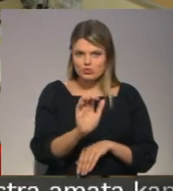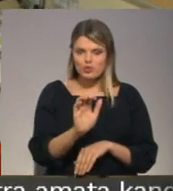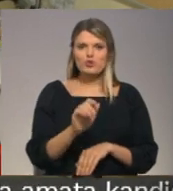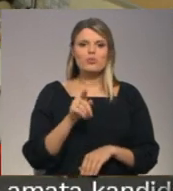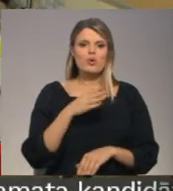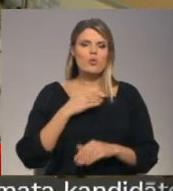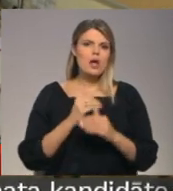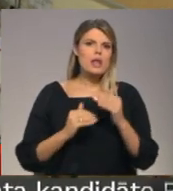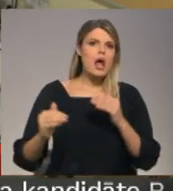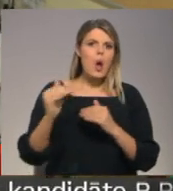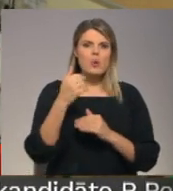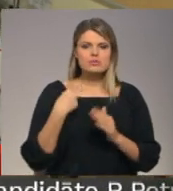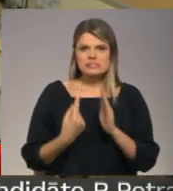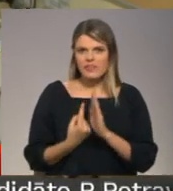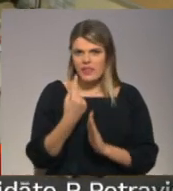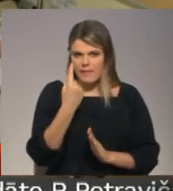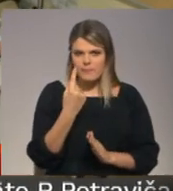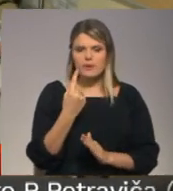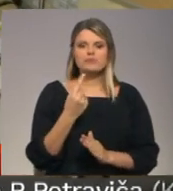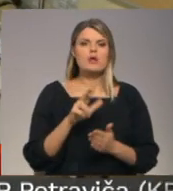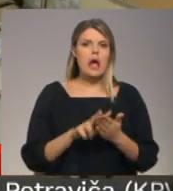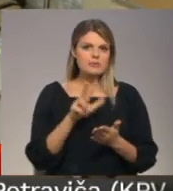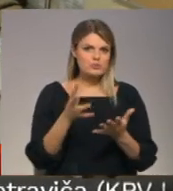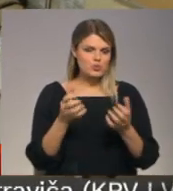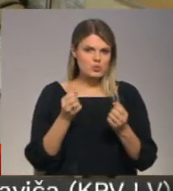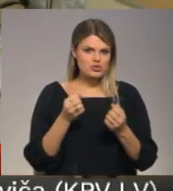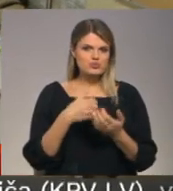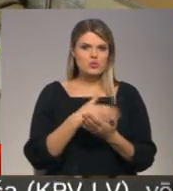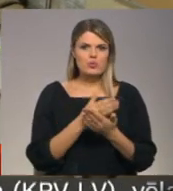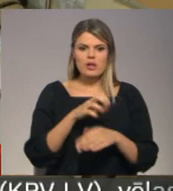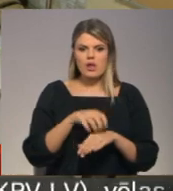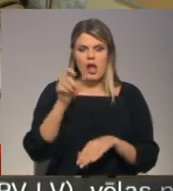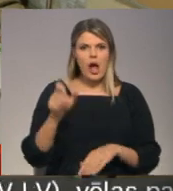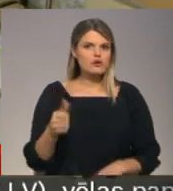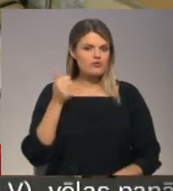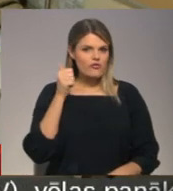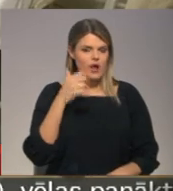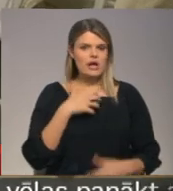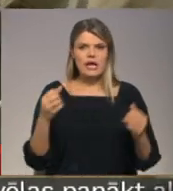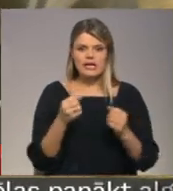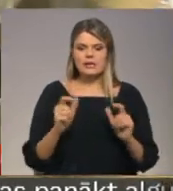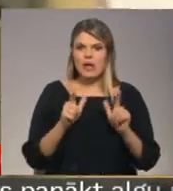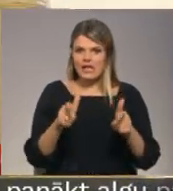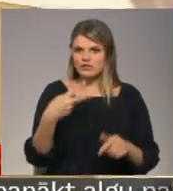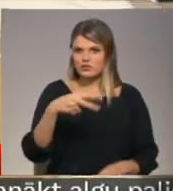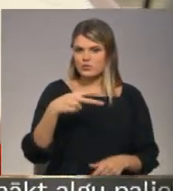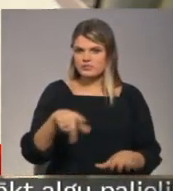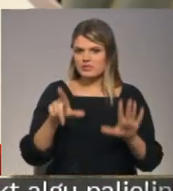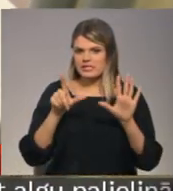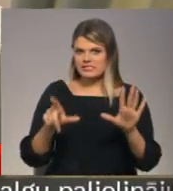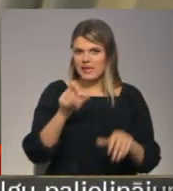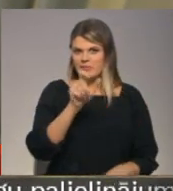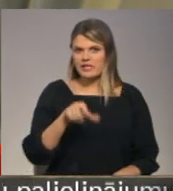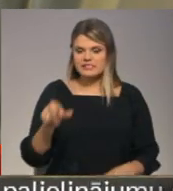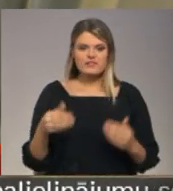Ir ļoti augstās temperatūras. Apstiprina uzņemšanas nodaļas ārste. Vakar ar gripu iestājās 27 pacienti,